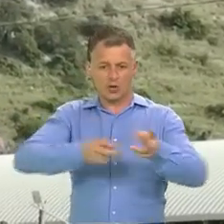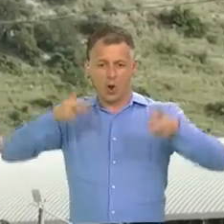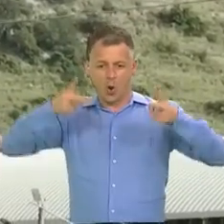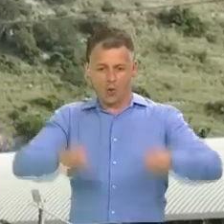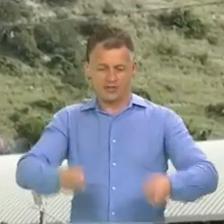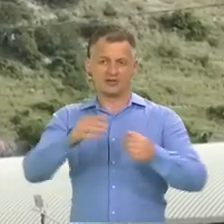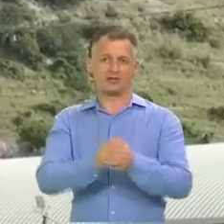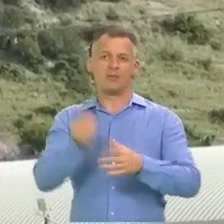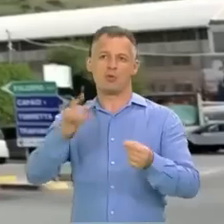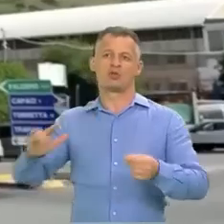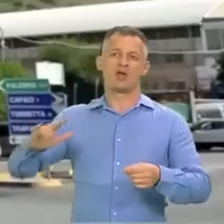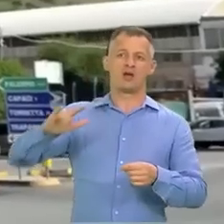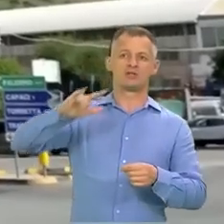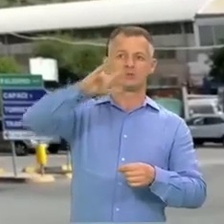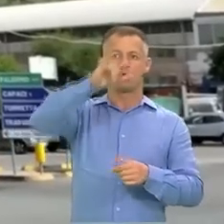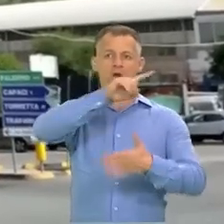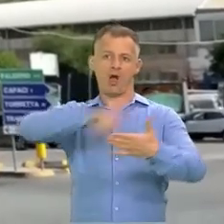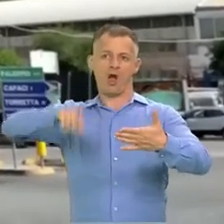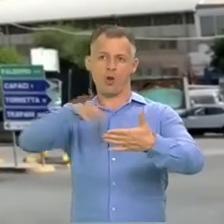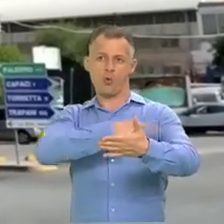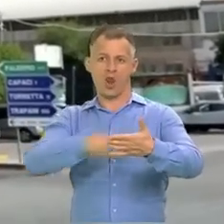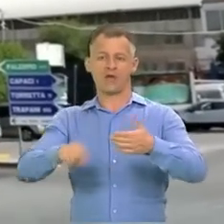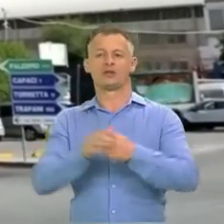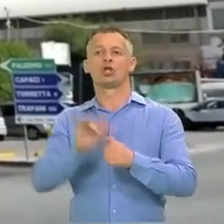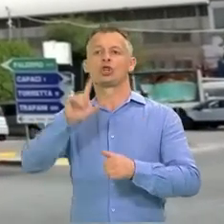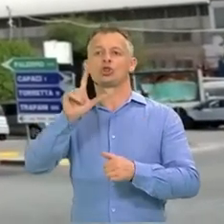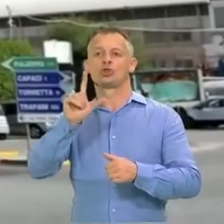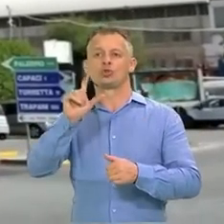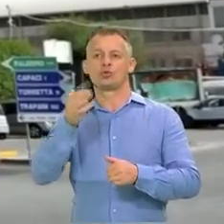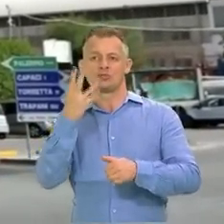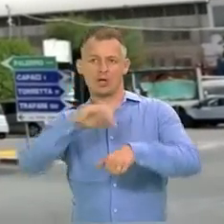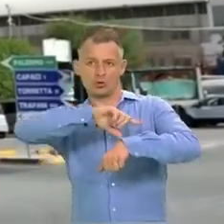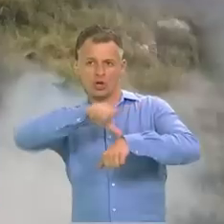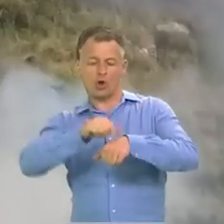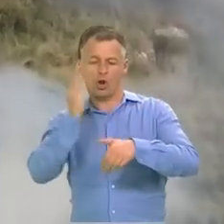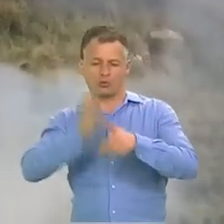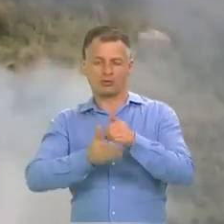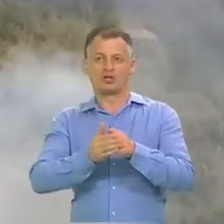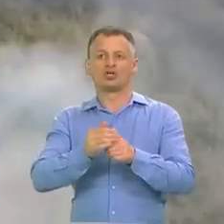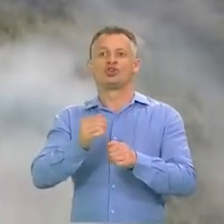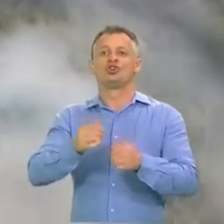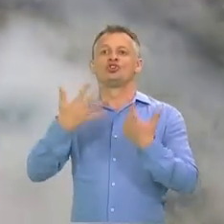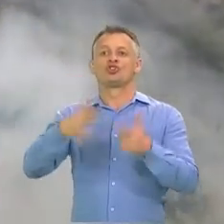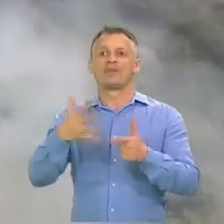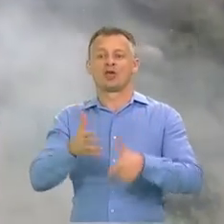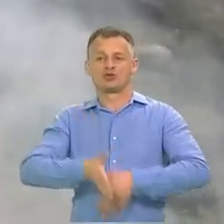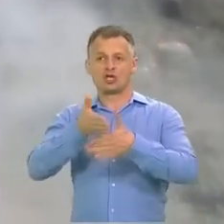mai multe zboruri sunt anulate. În ultimele 24 de ore au avut loc 700 de intervenții ale